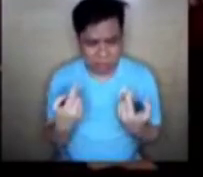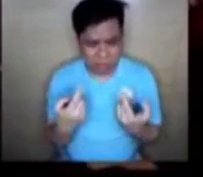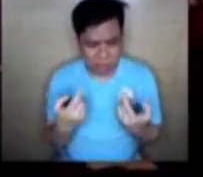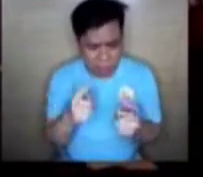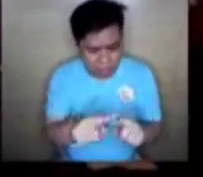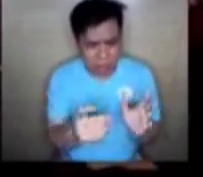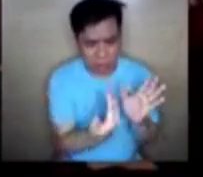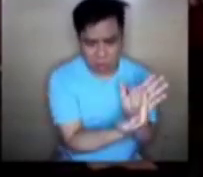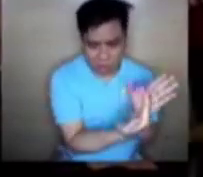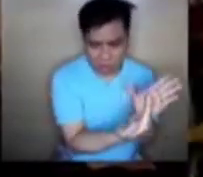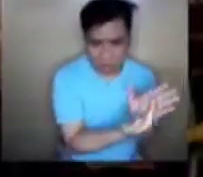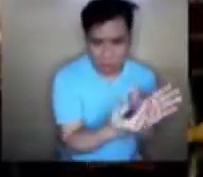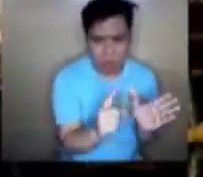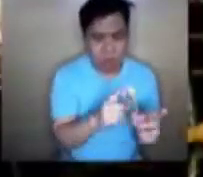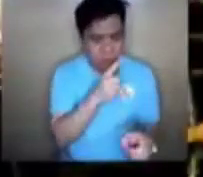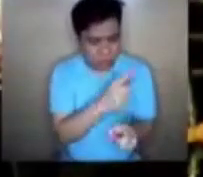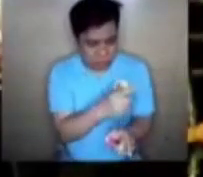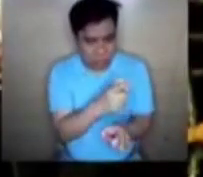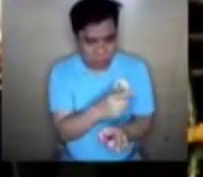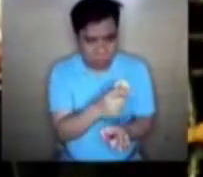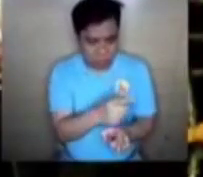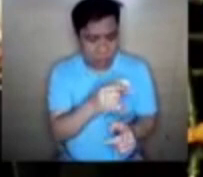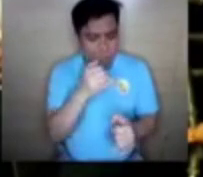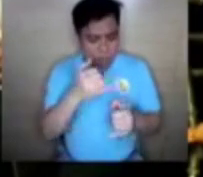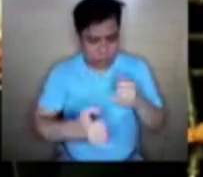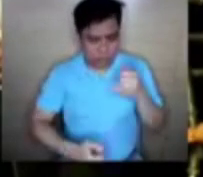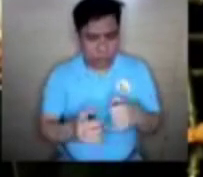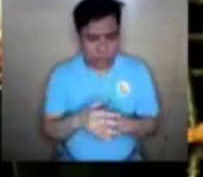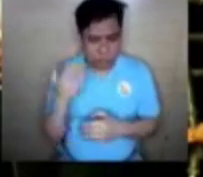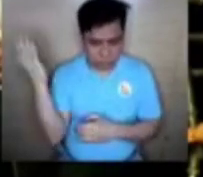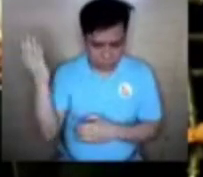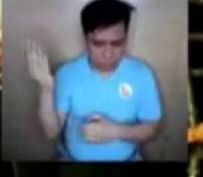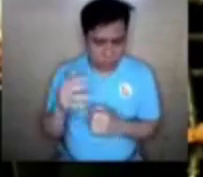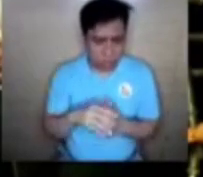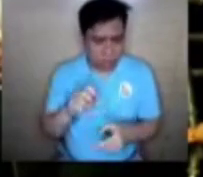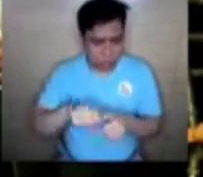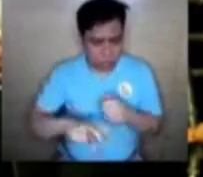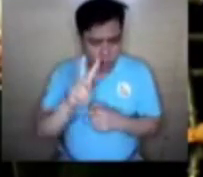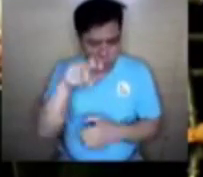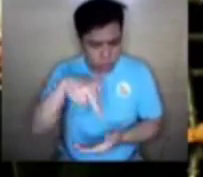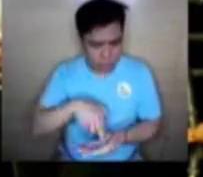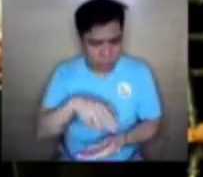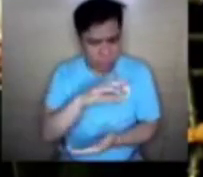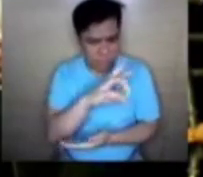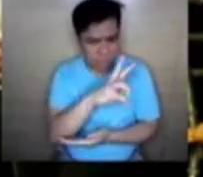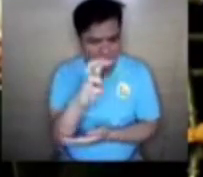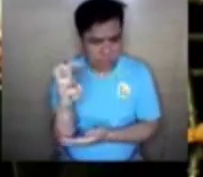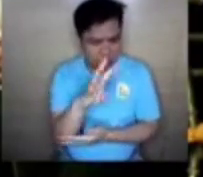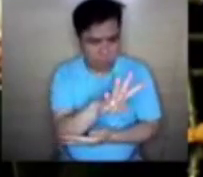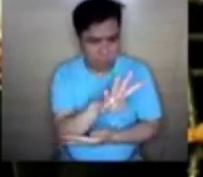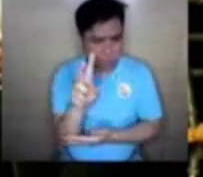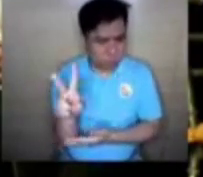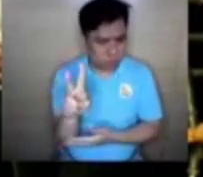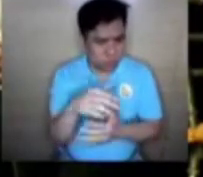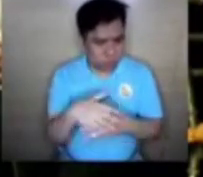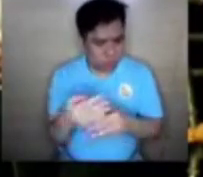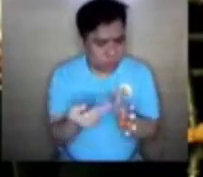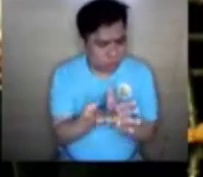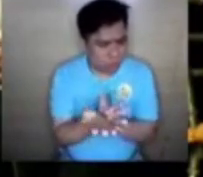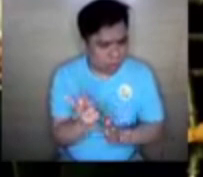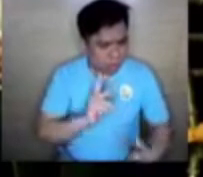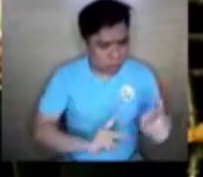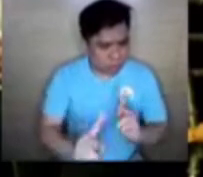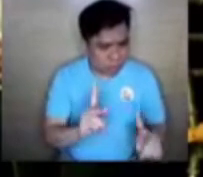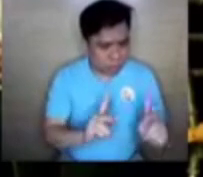po na tama sa huli. Sa ngayon, nasa 2,642 na pasigenyo na,